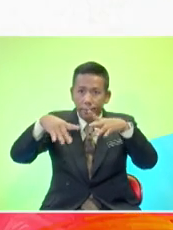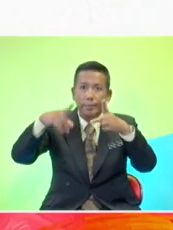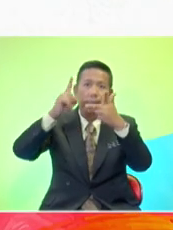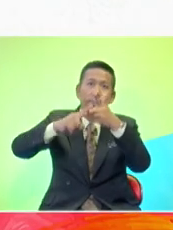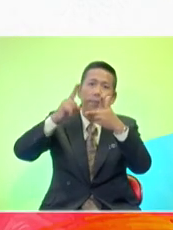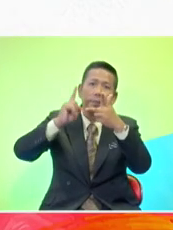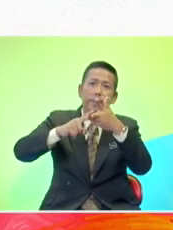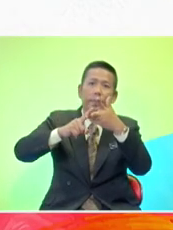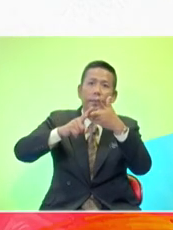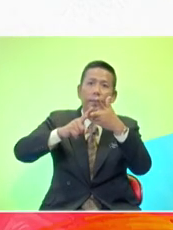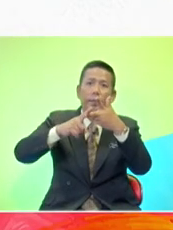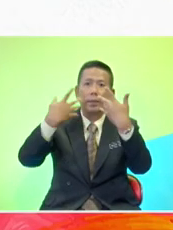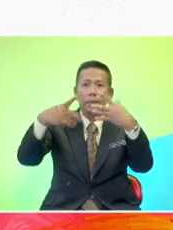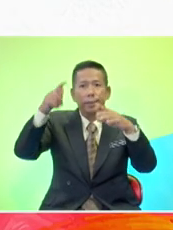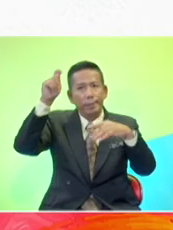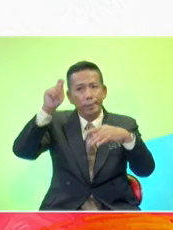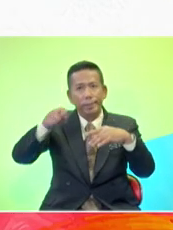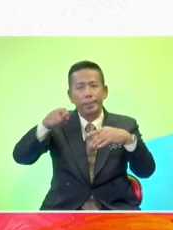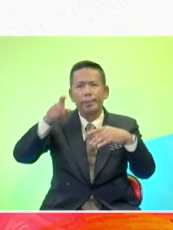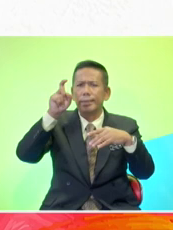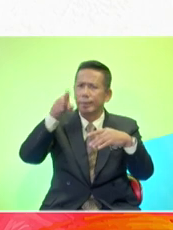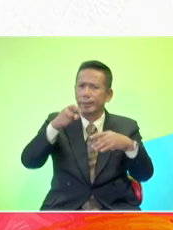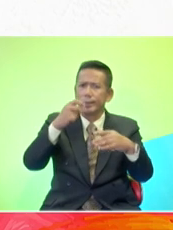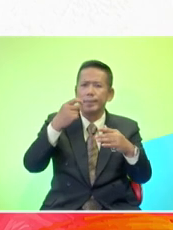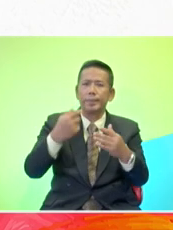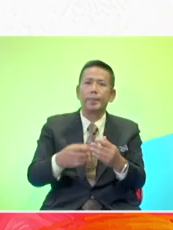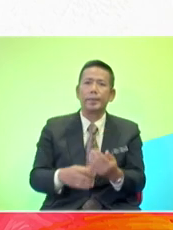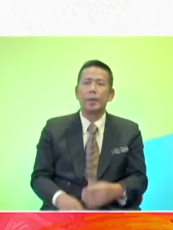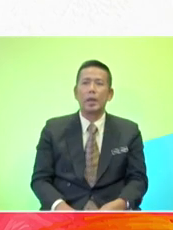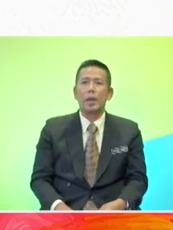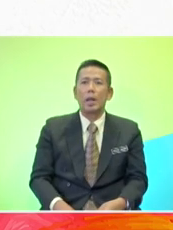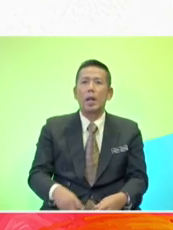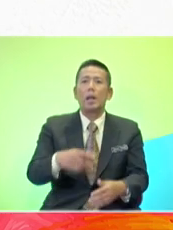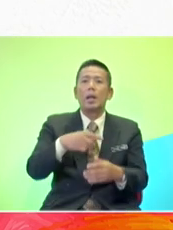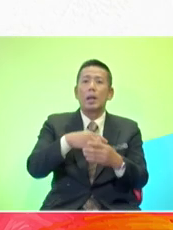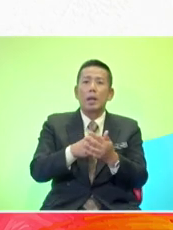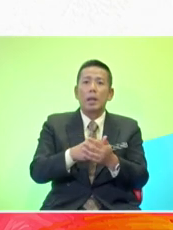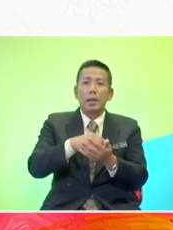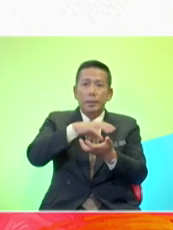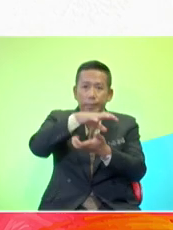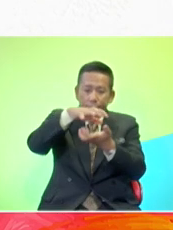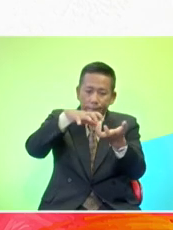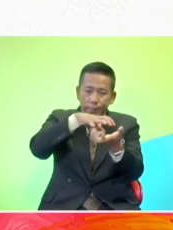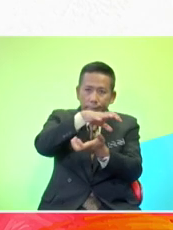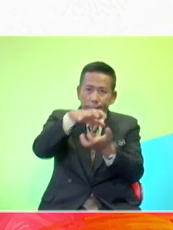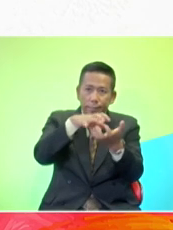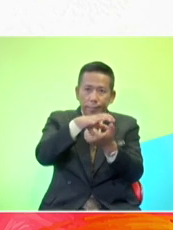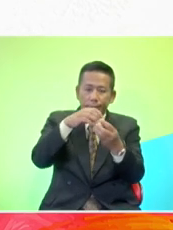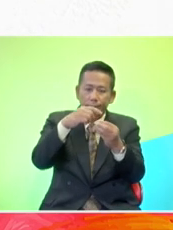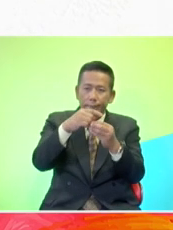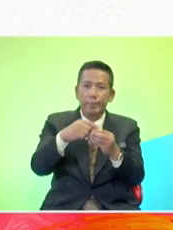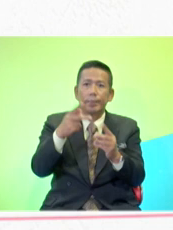terakhir sekali sudah tentulah kita akan membuat kesimpulan ke atas sebuah karya murid